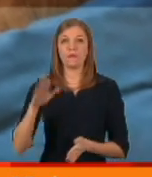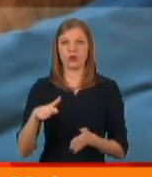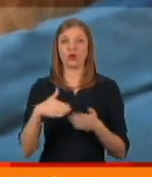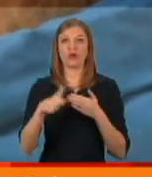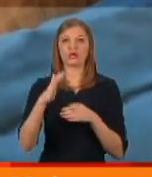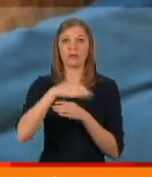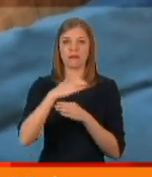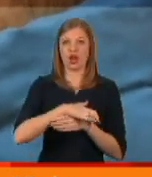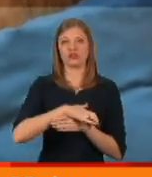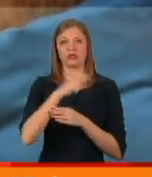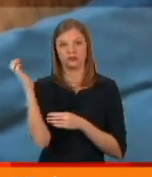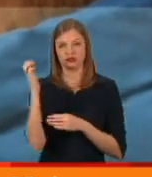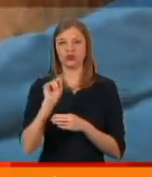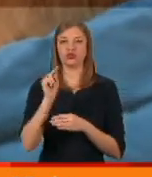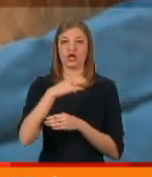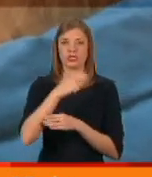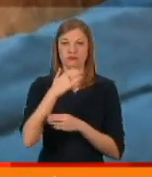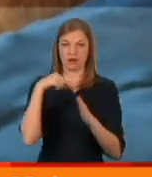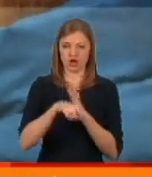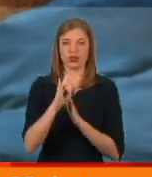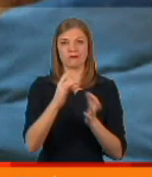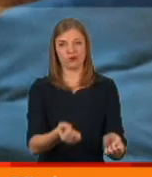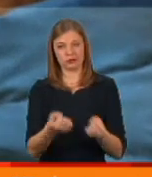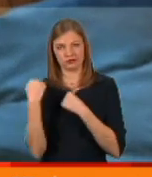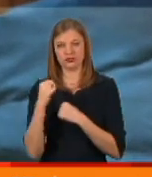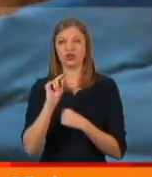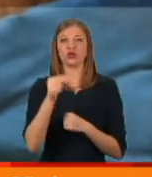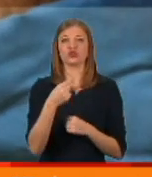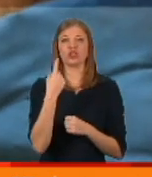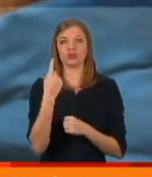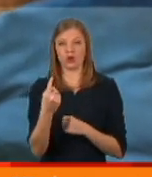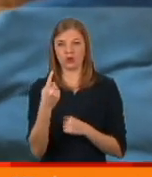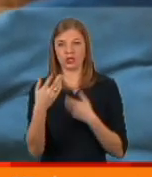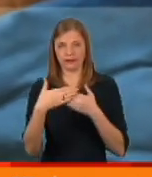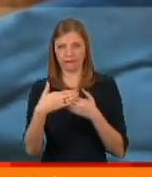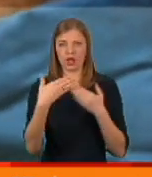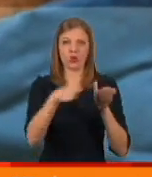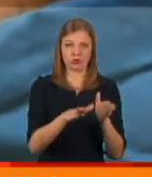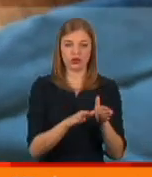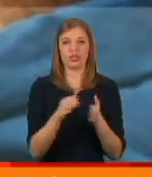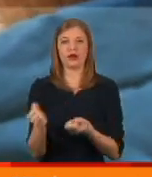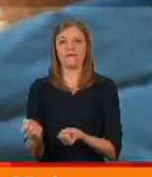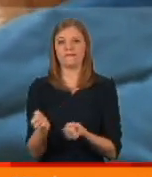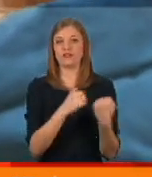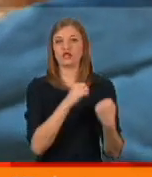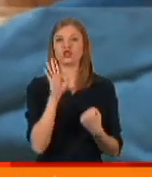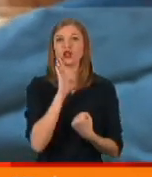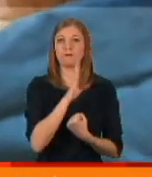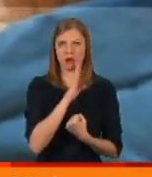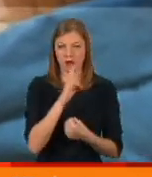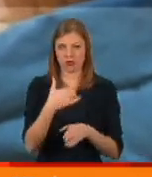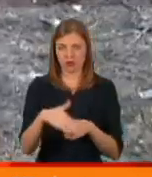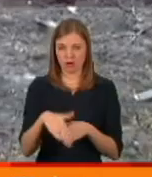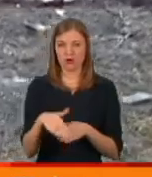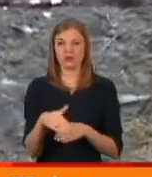відкрив багажник, відкрили ми багажник, забрали дитину, через багажник одного двері відкрили, витащили мамашу на